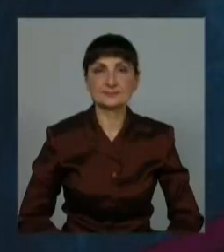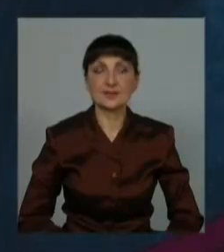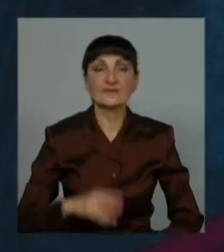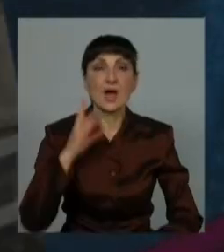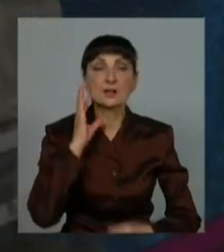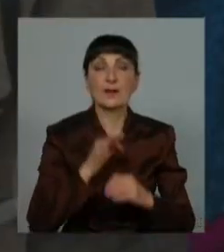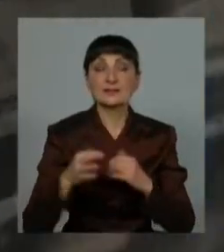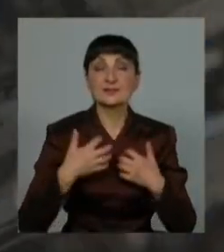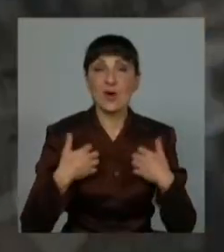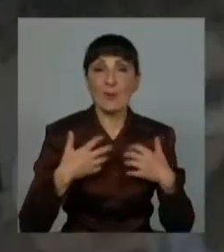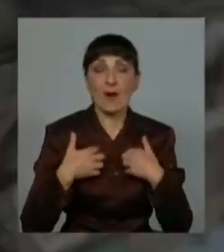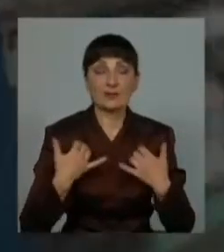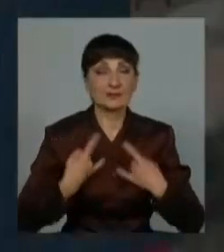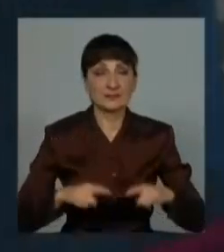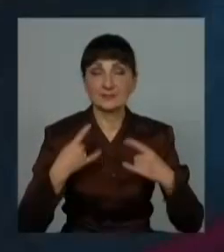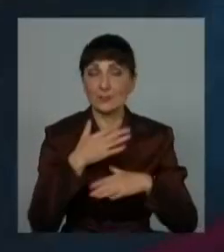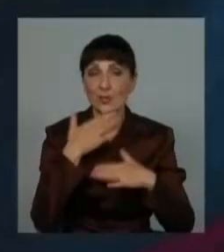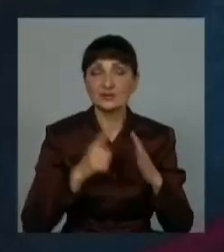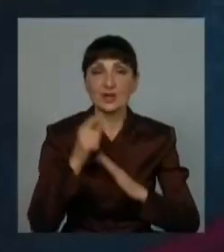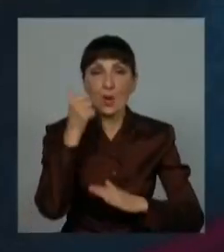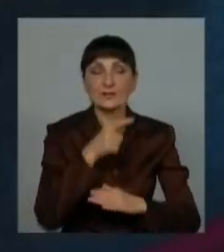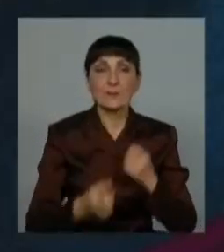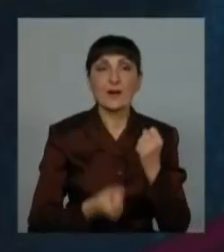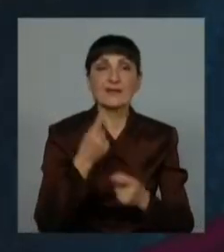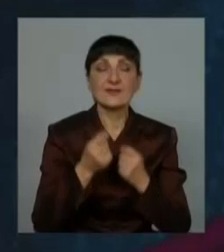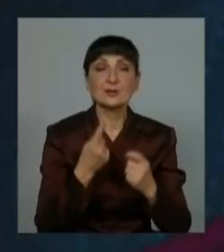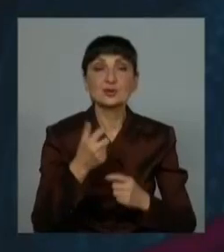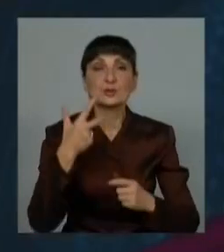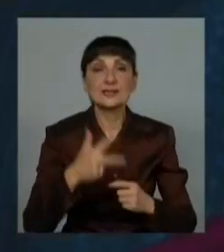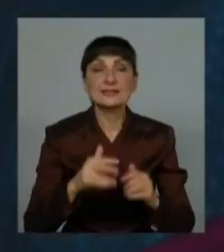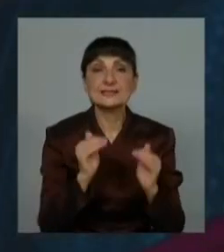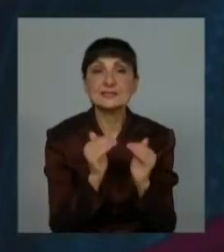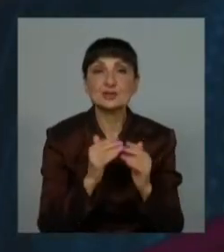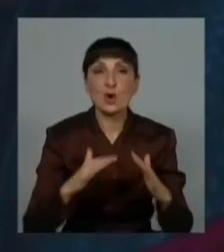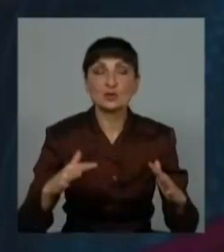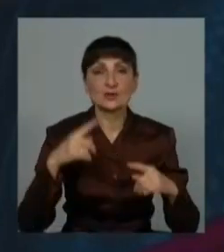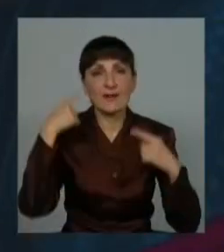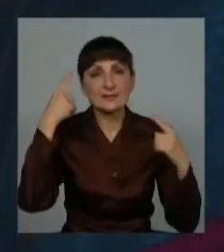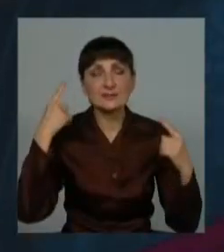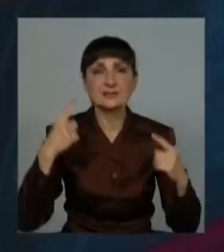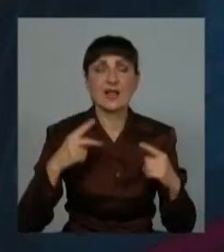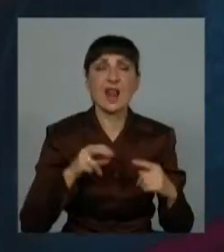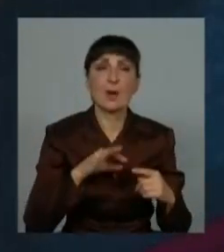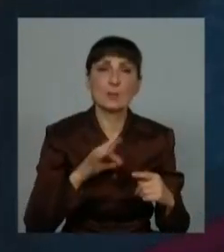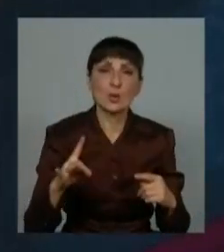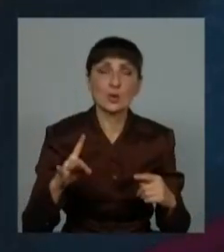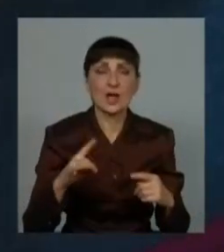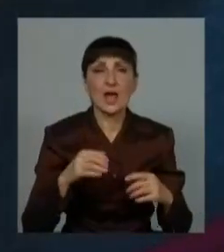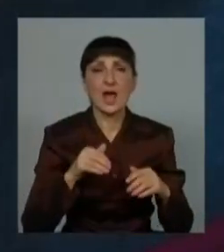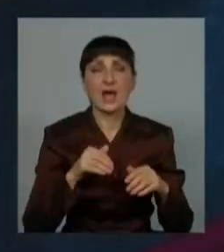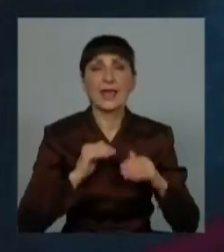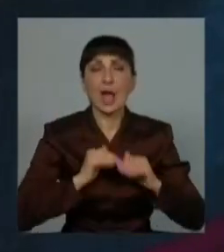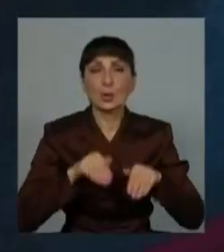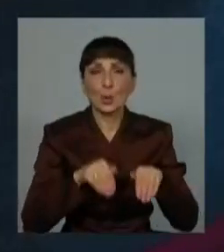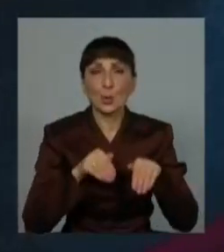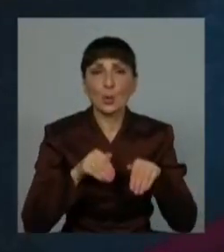В алматинском зоопарке «Бэйби-бум». С начала года там появились на свет 130 детенышей газели, лемура, кенгуру, антилопы,